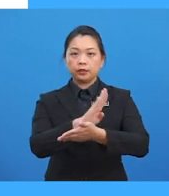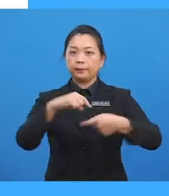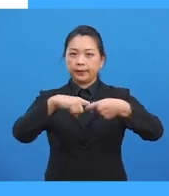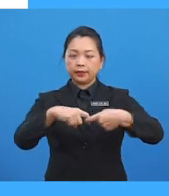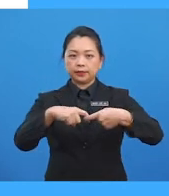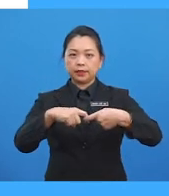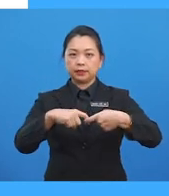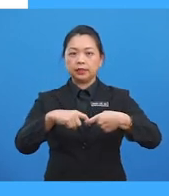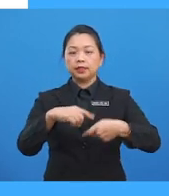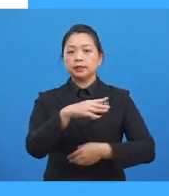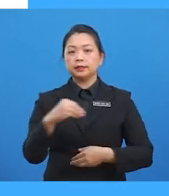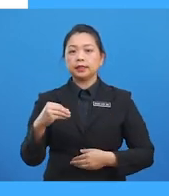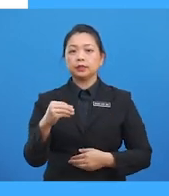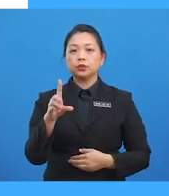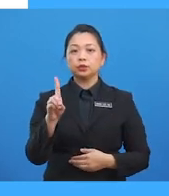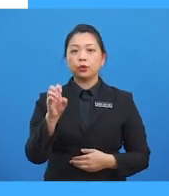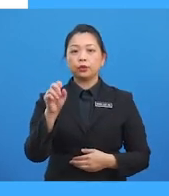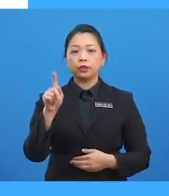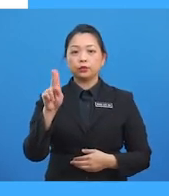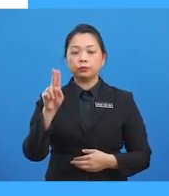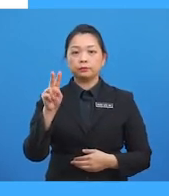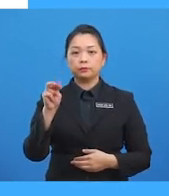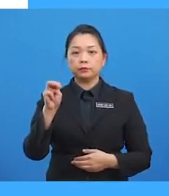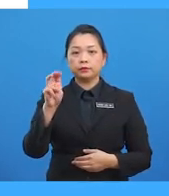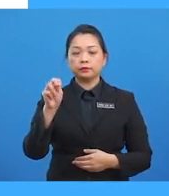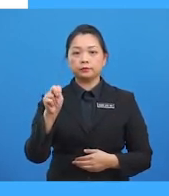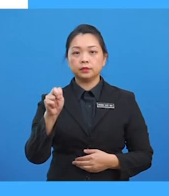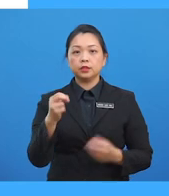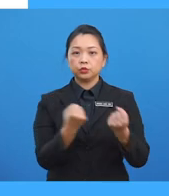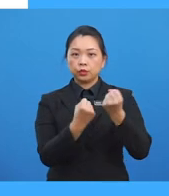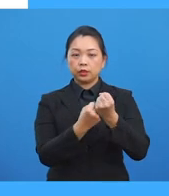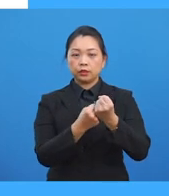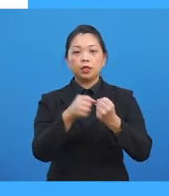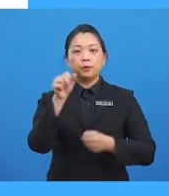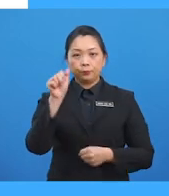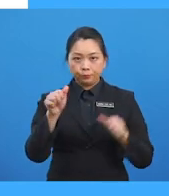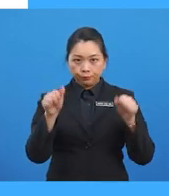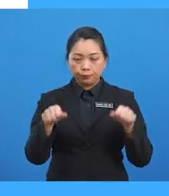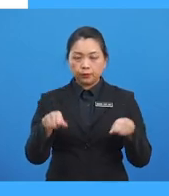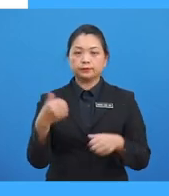dan dokumen sokongan boleh dibuat naik sebagai lampiran semasa proses pemfailan.